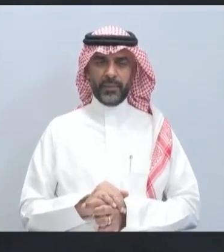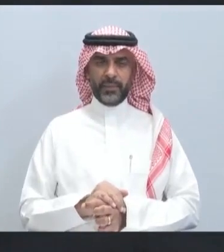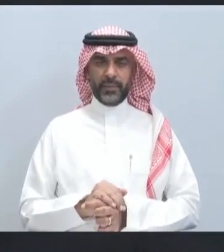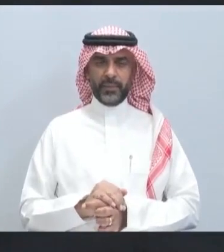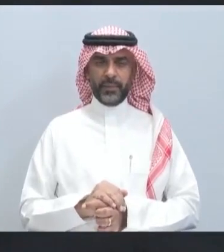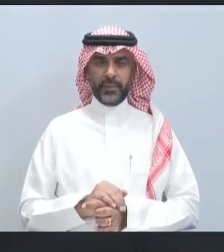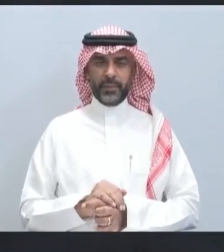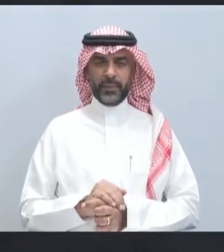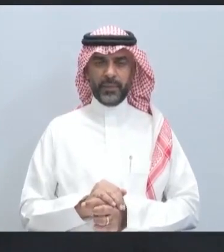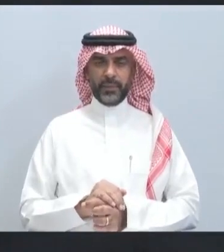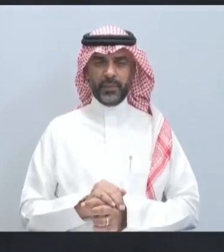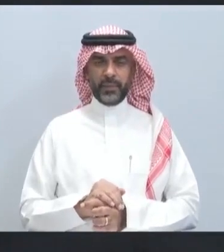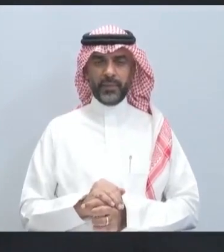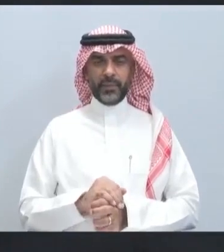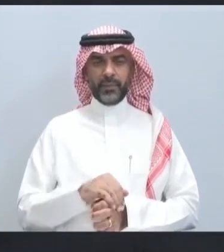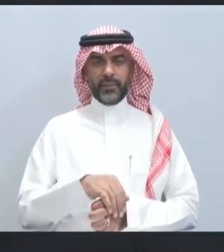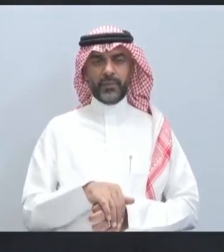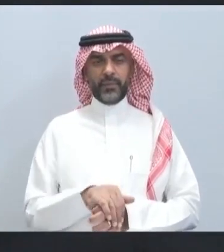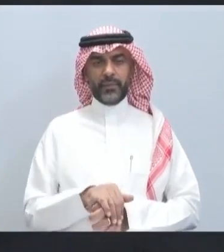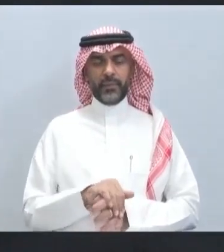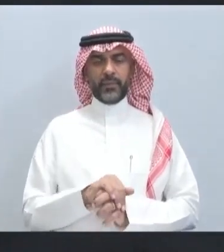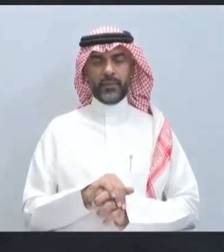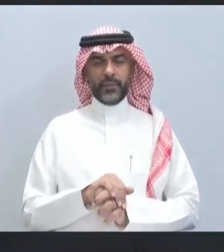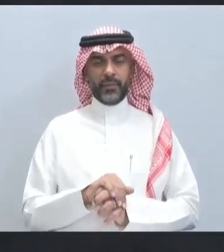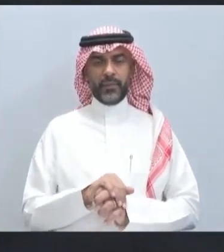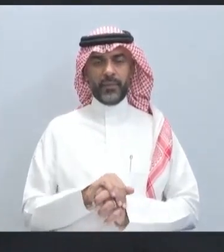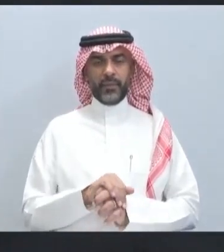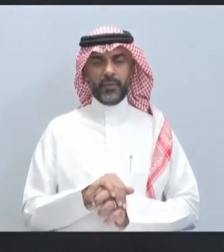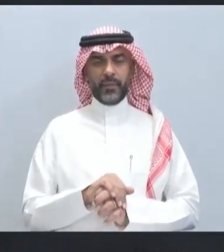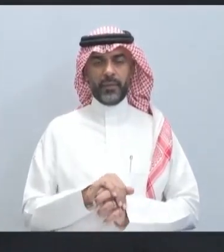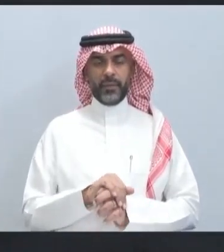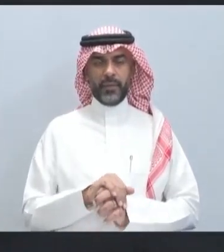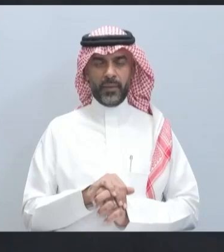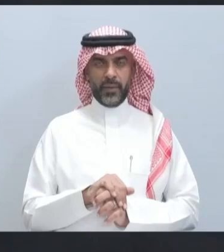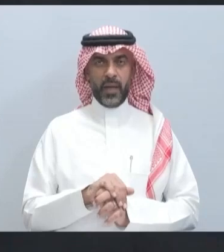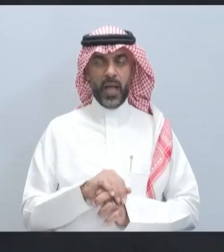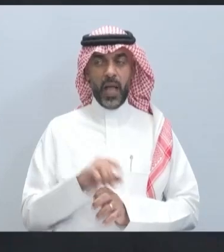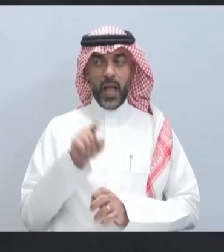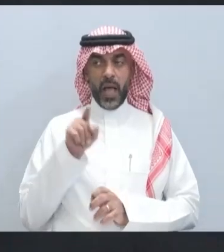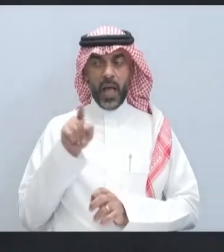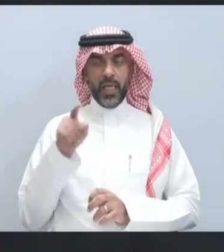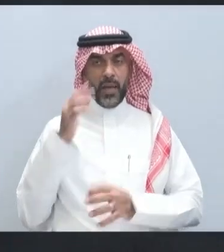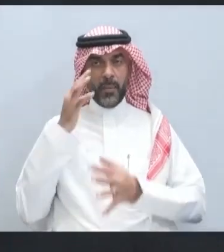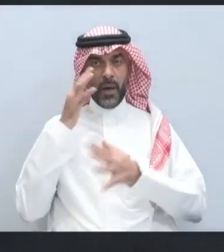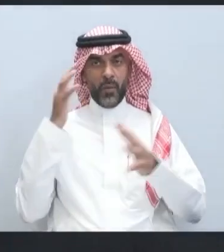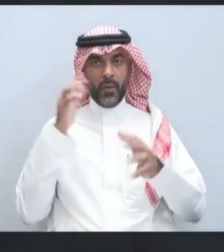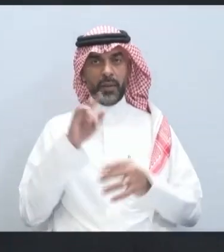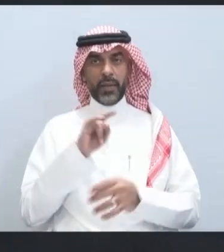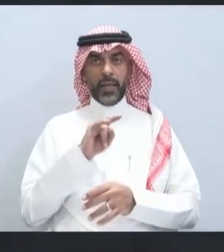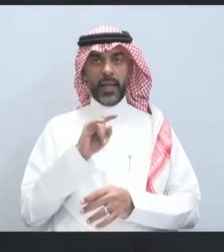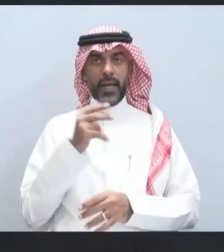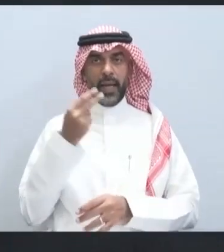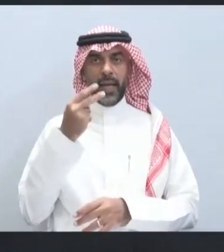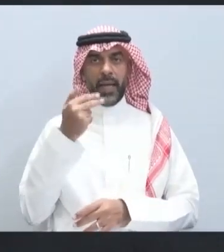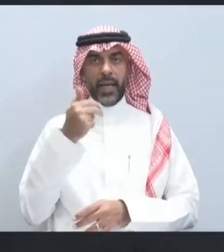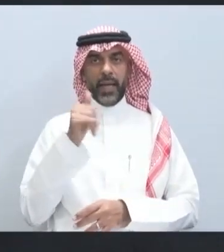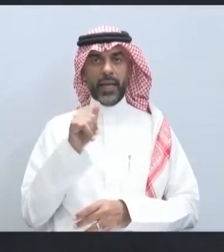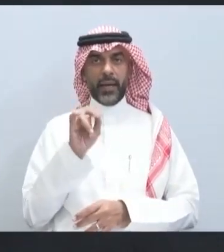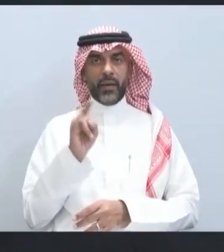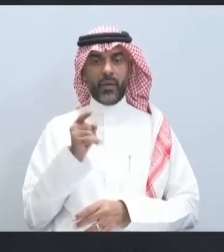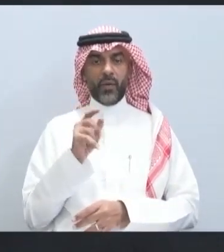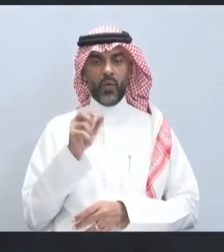بشفهيا او بالاستماع هل هذه طيب المصادر التي نحصل عليها هي غير مهمه ما رايكم